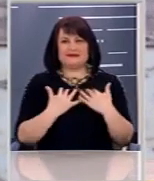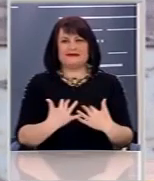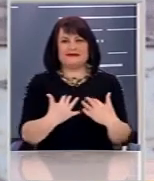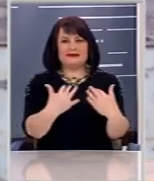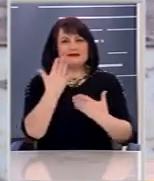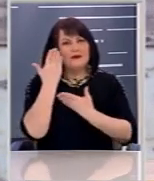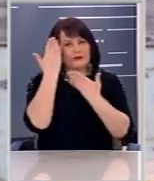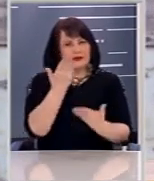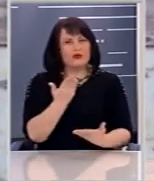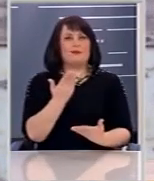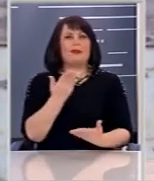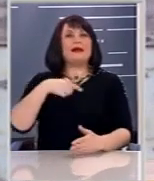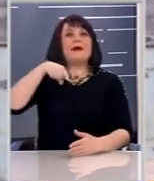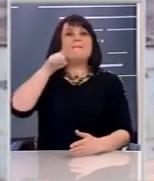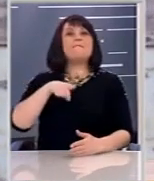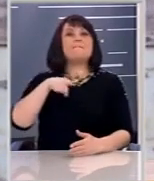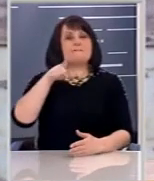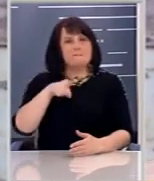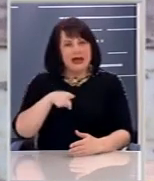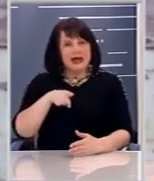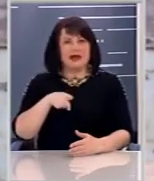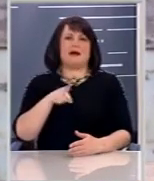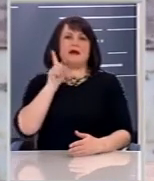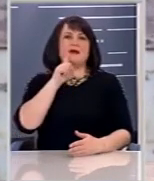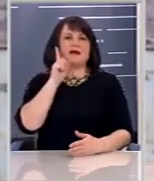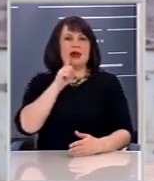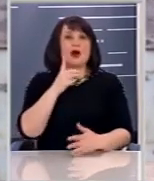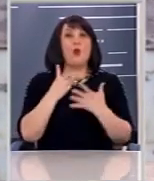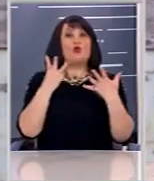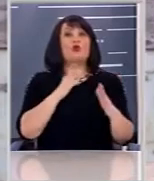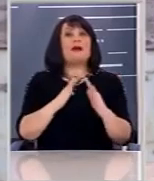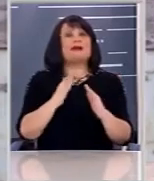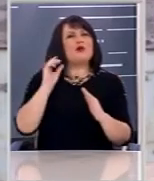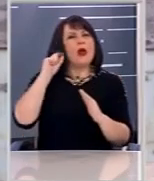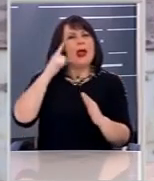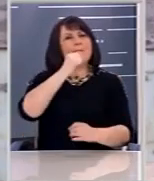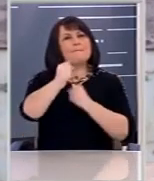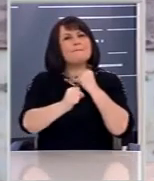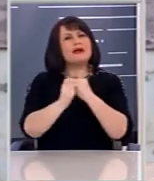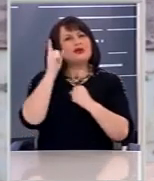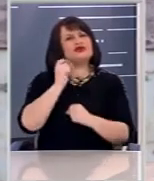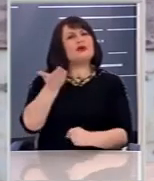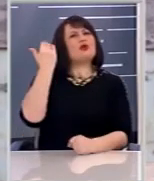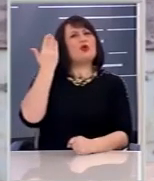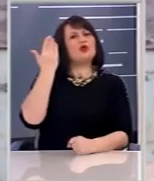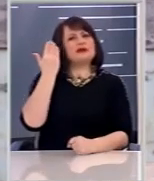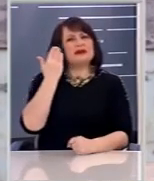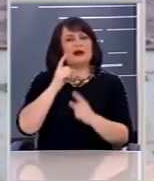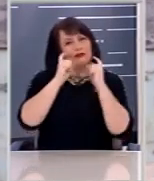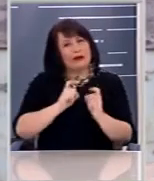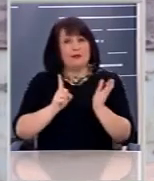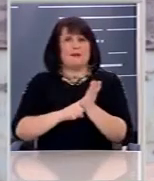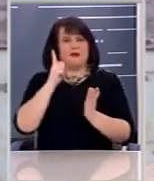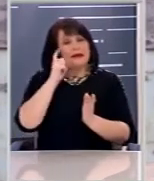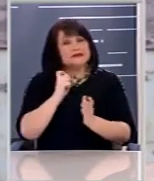της Γυναίκας, για την επέτειο της 8ης Μαρτίου, που όλοι γνωρίζουμε ή οφείλουμε να